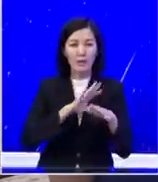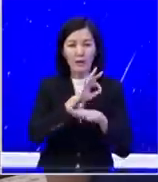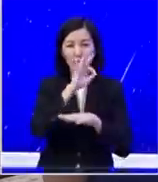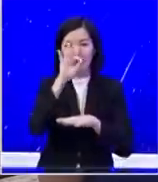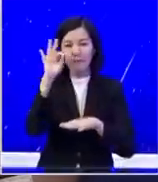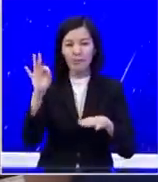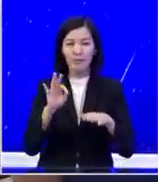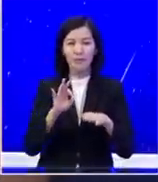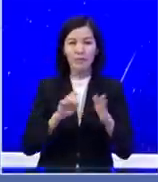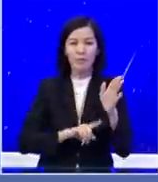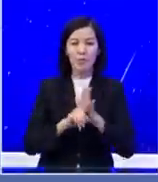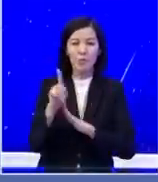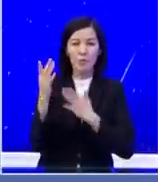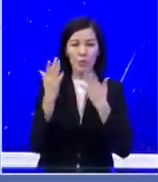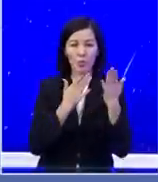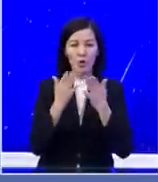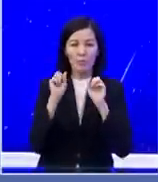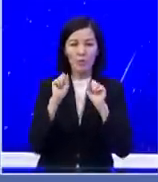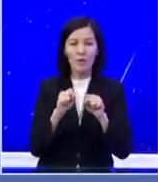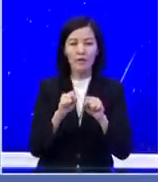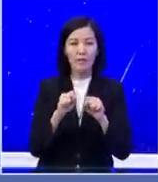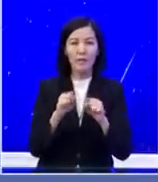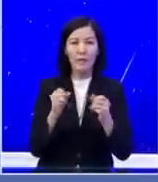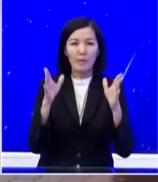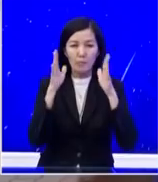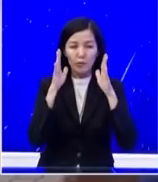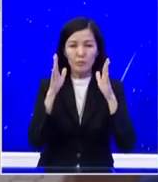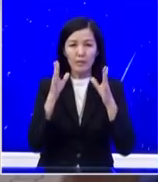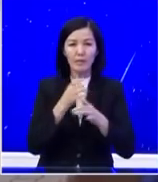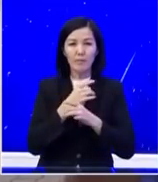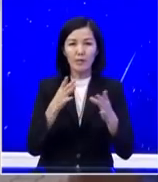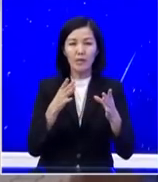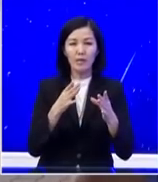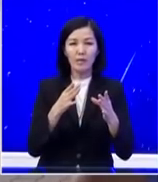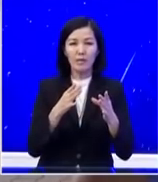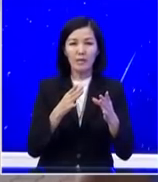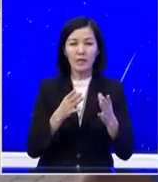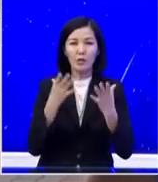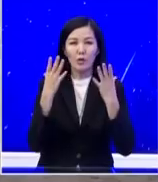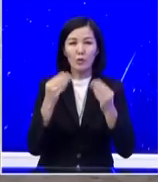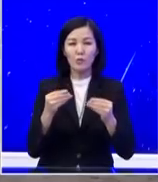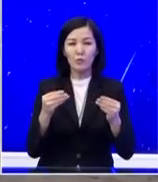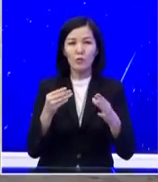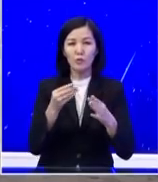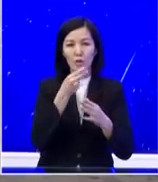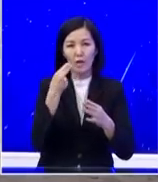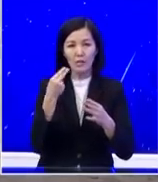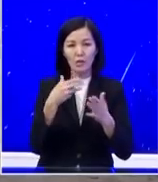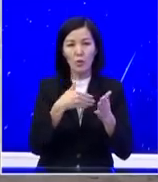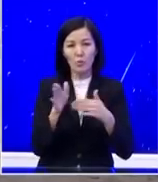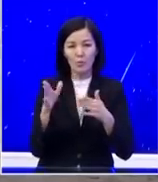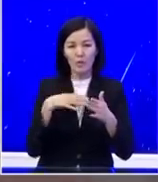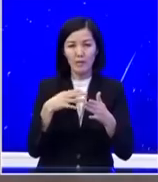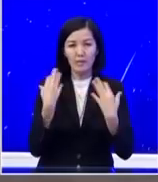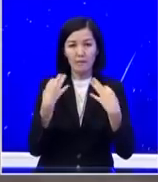сәтте оқылады. Аталған күн мұсылмандар үшін мереке болғандықтан сәресі ішілмейді, күндіз аузы ашық болады. Осыған орай Алла